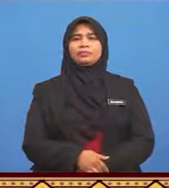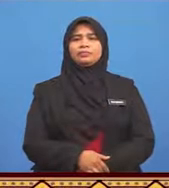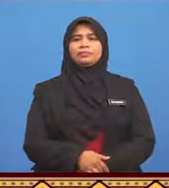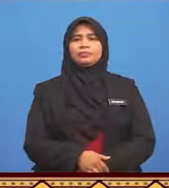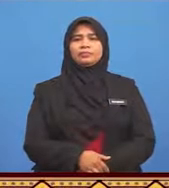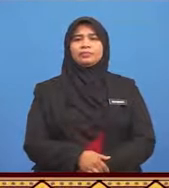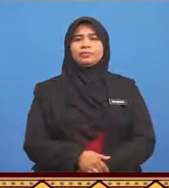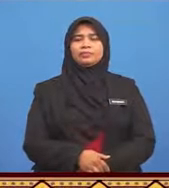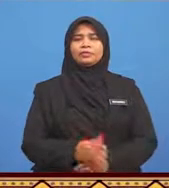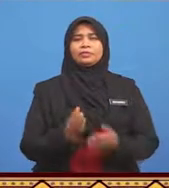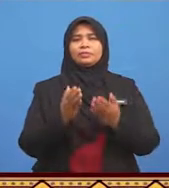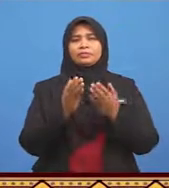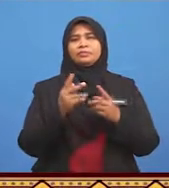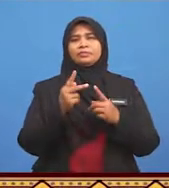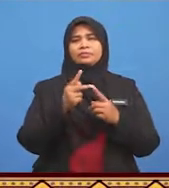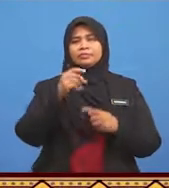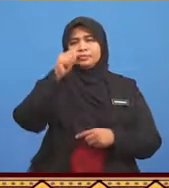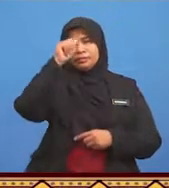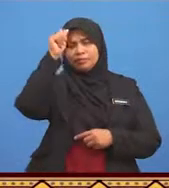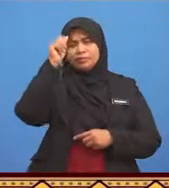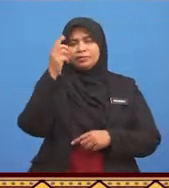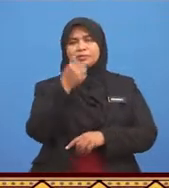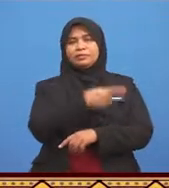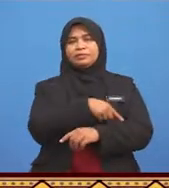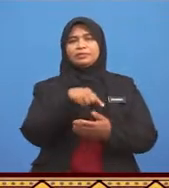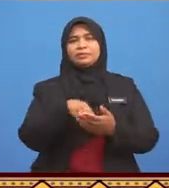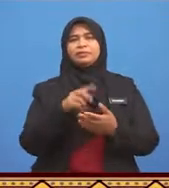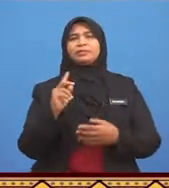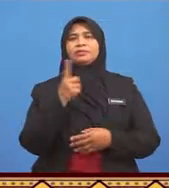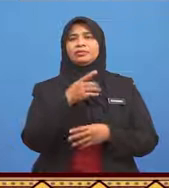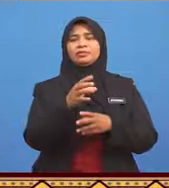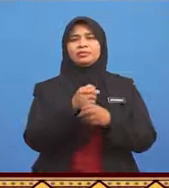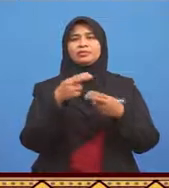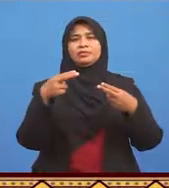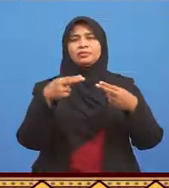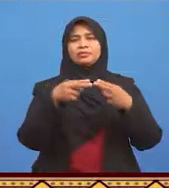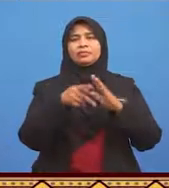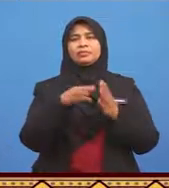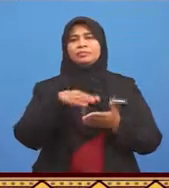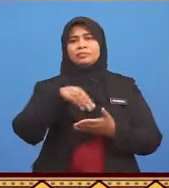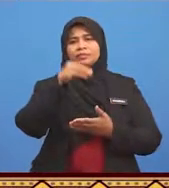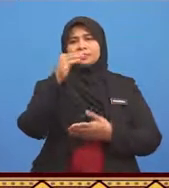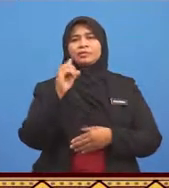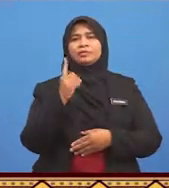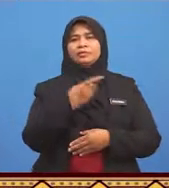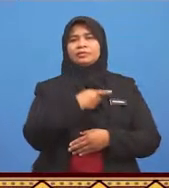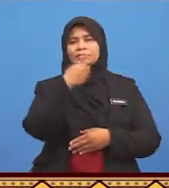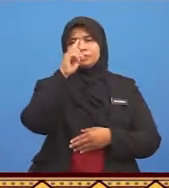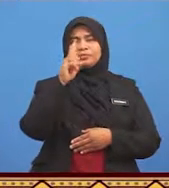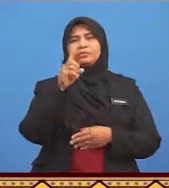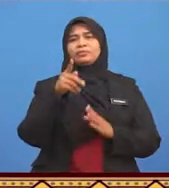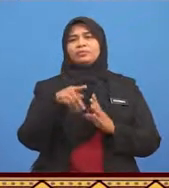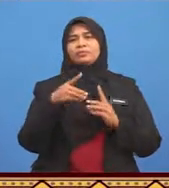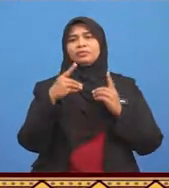wabarakatuh. Alhamdulillah, hari ini kita dapat menyambung lagi pembelajaran kita dalam subjek Pendidikan